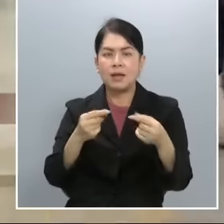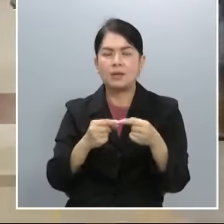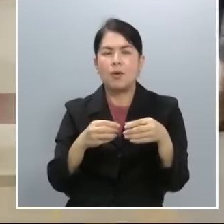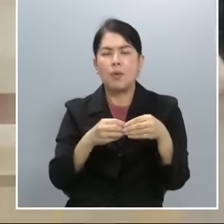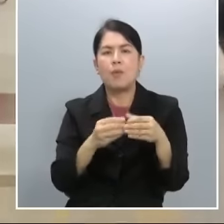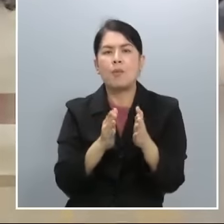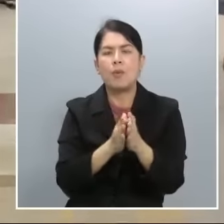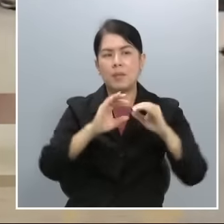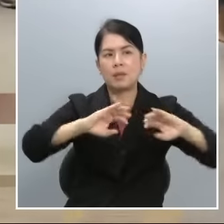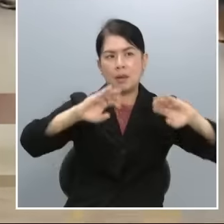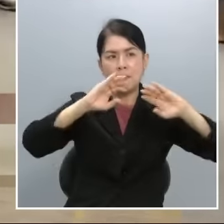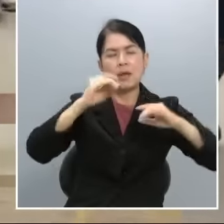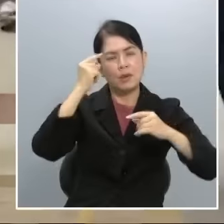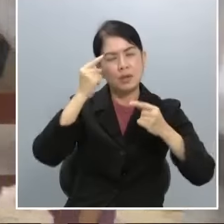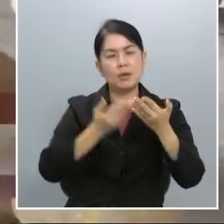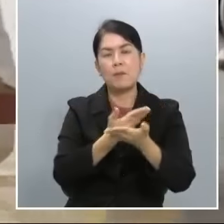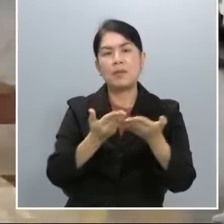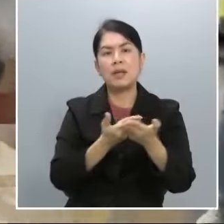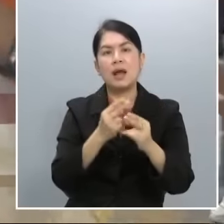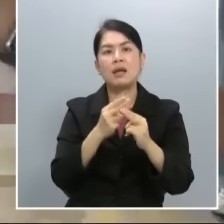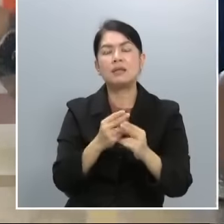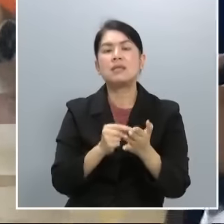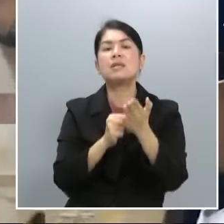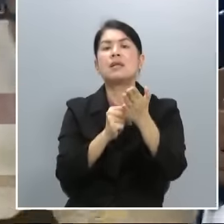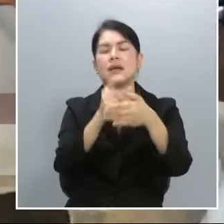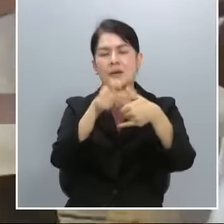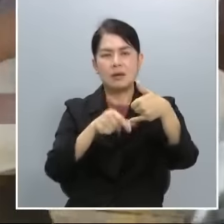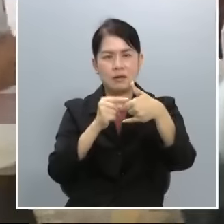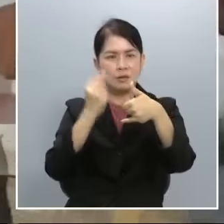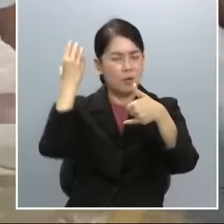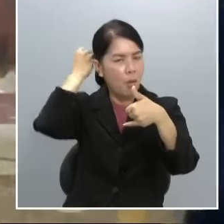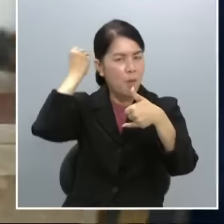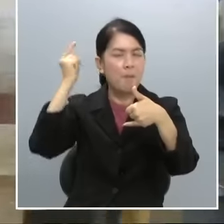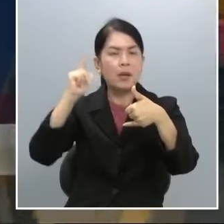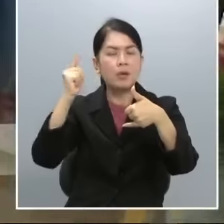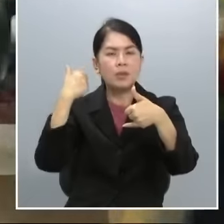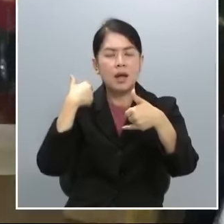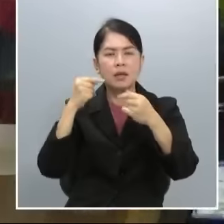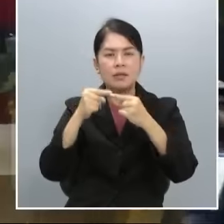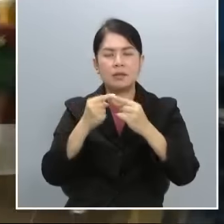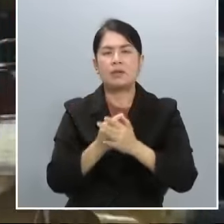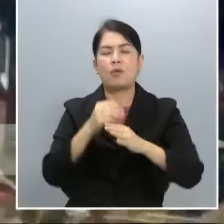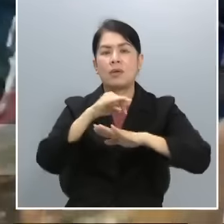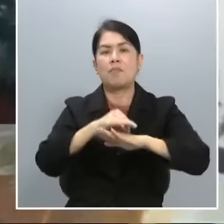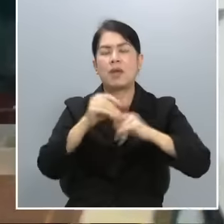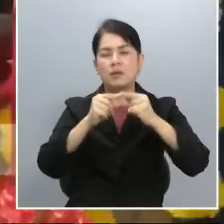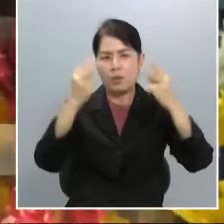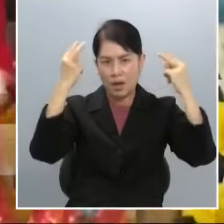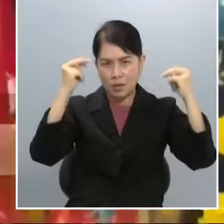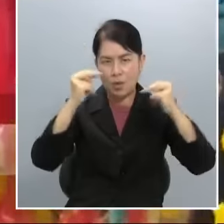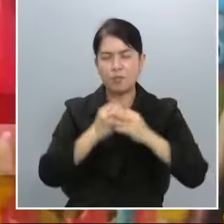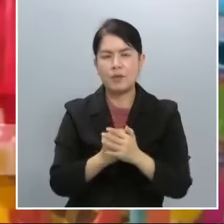ะพิจารณาเป็นอย่างดีแล้วในการเสนอชื่อคุณแพทองธารเป็นนายกและหลังจากนี้อีกเกือบ3ปี